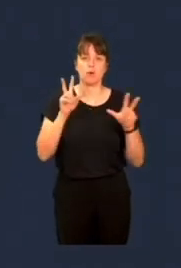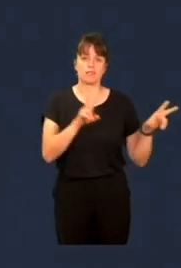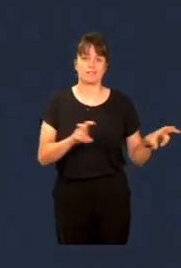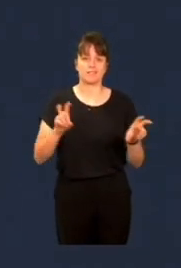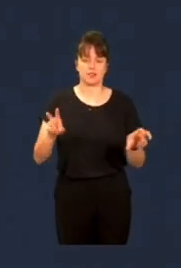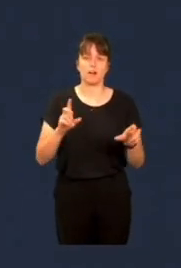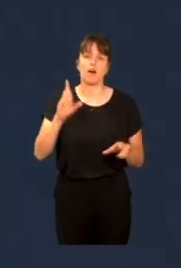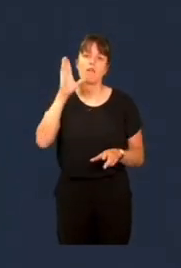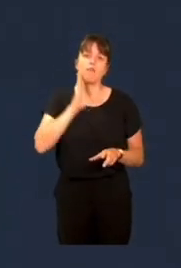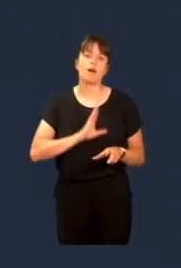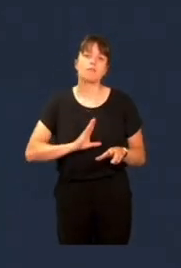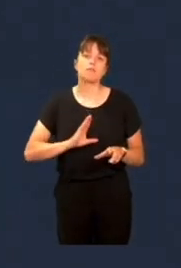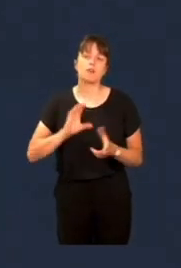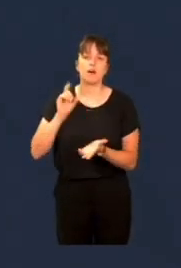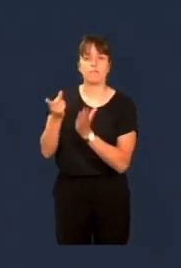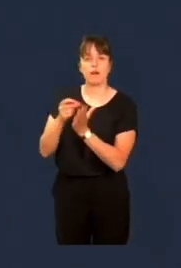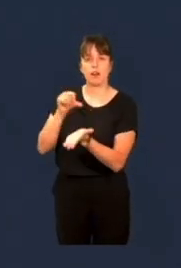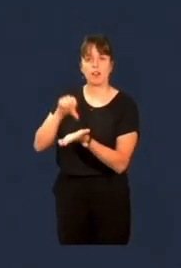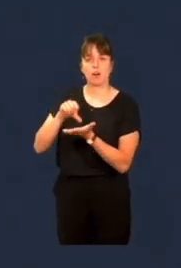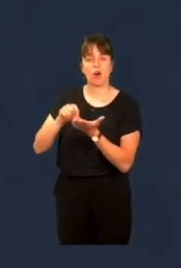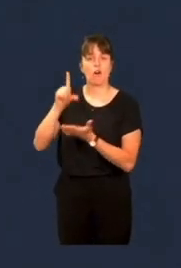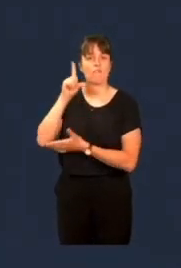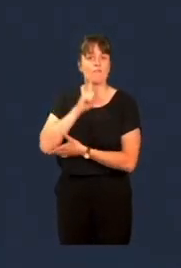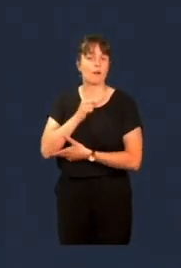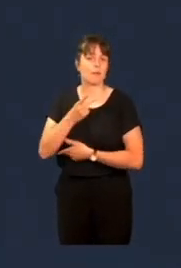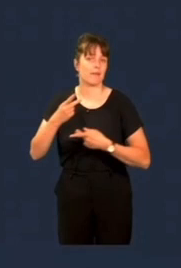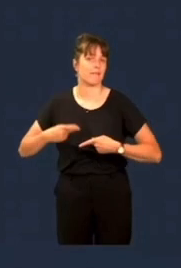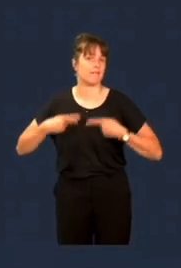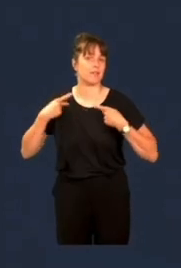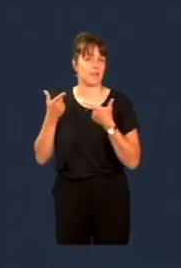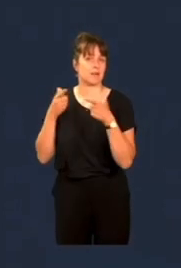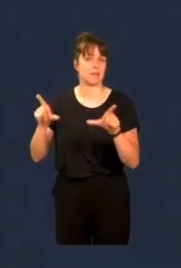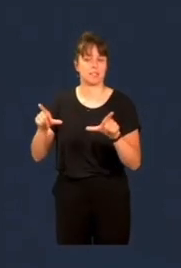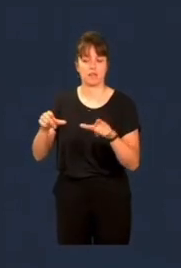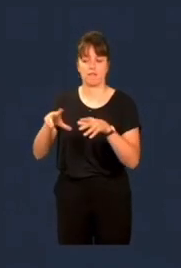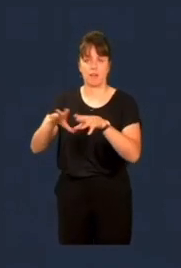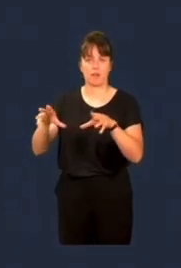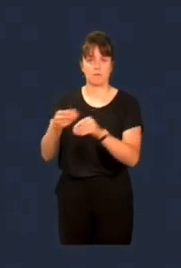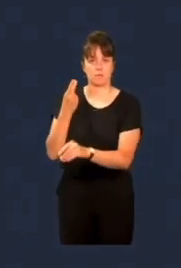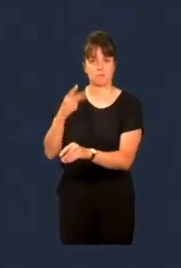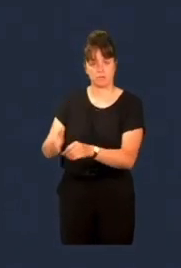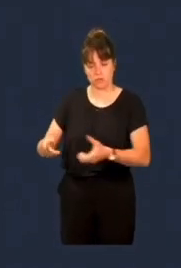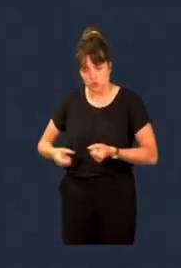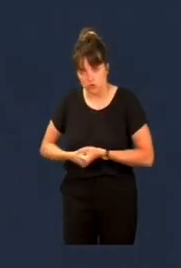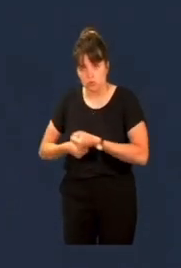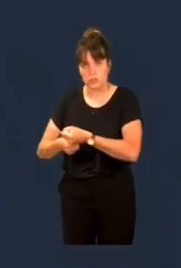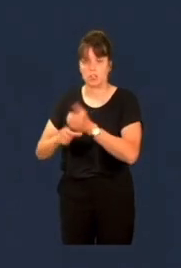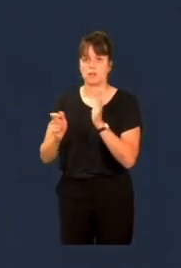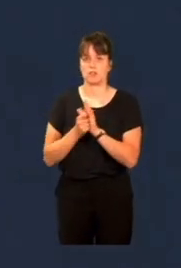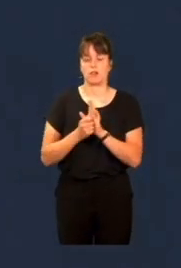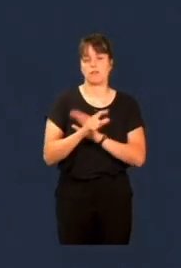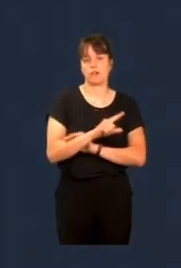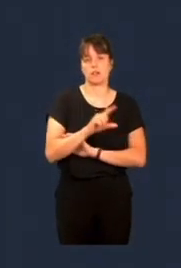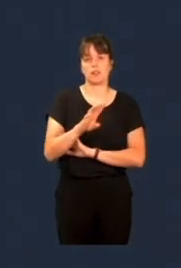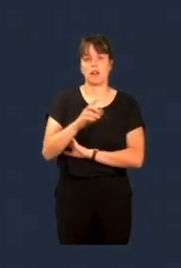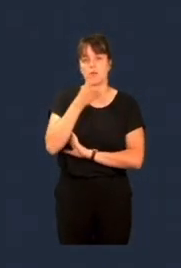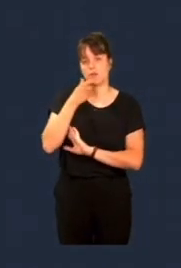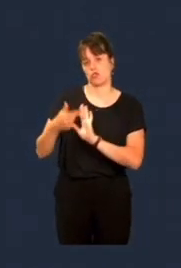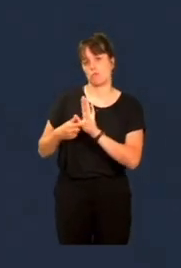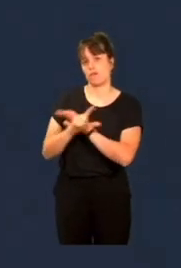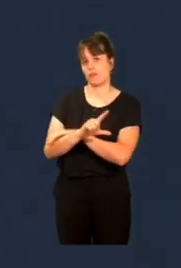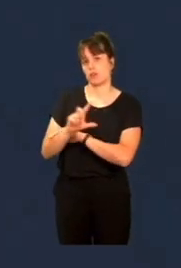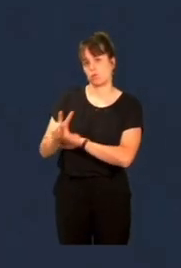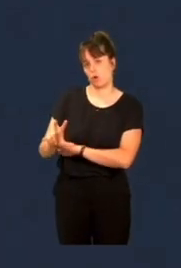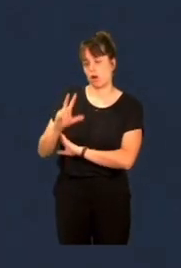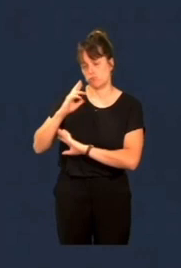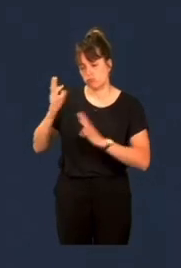femmes iraniennes, Femmes, Vie, Liberté, hommage et soutien aux familles iraniennes, adopté le 9 mars 2023 a pour objectif l'intervention régionale